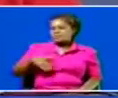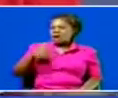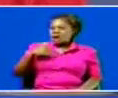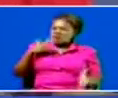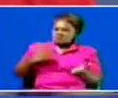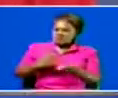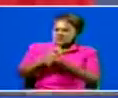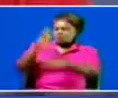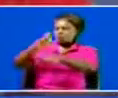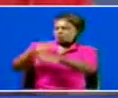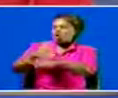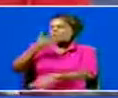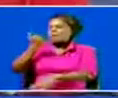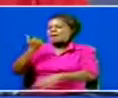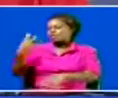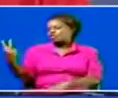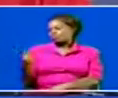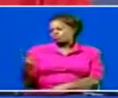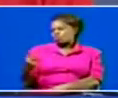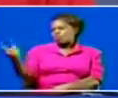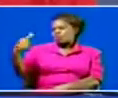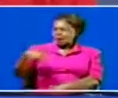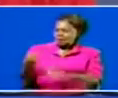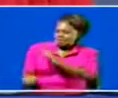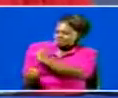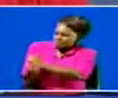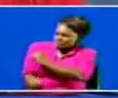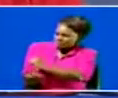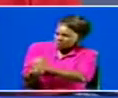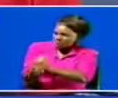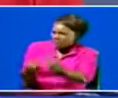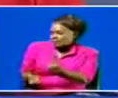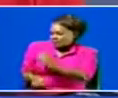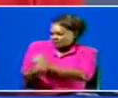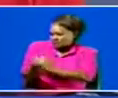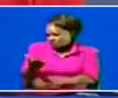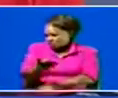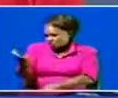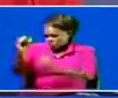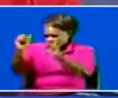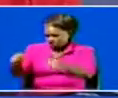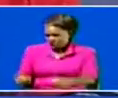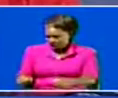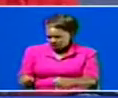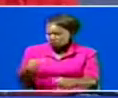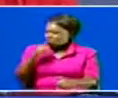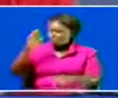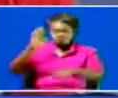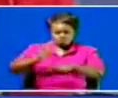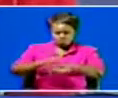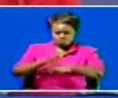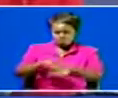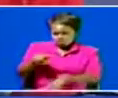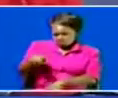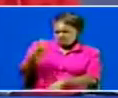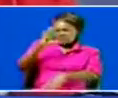yule bwana kumuita kuja kumuelezea. Kisha wale watawapatia njia. Haina maana yoyote wewe